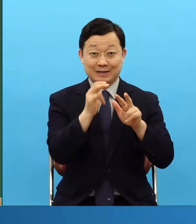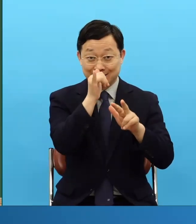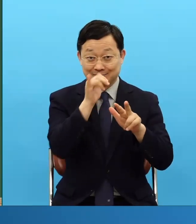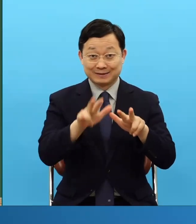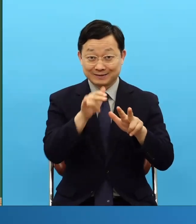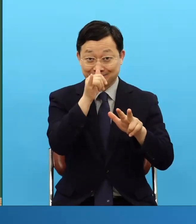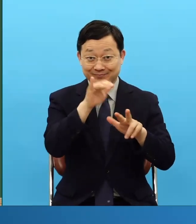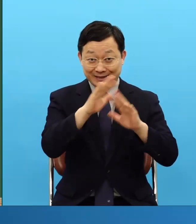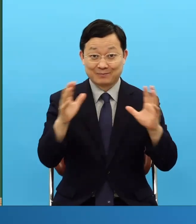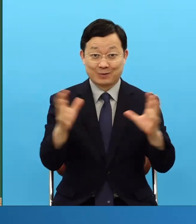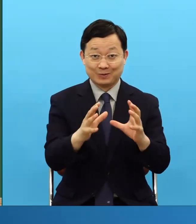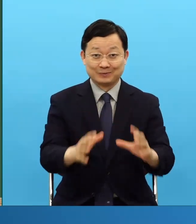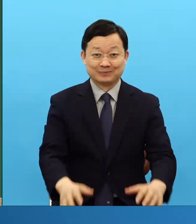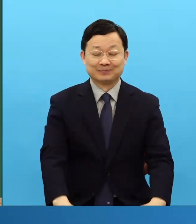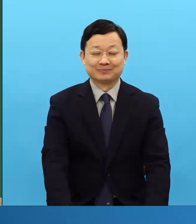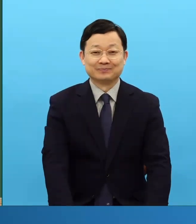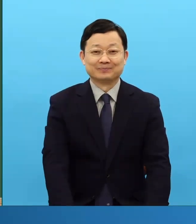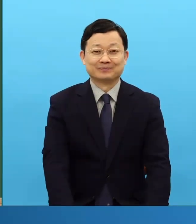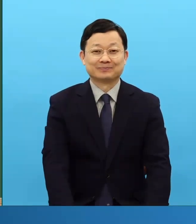officers.